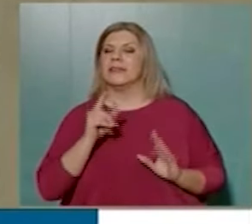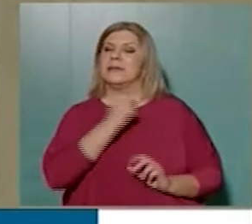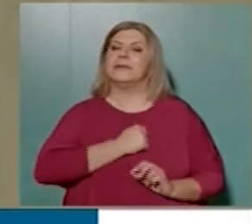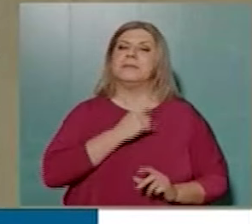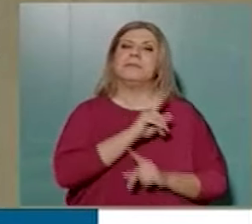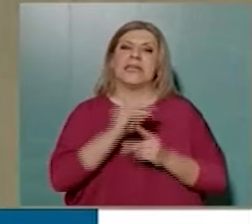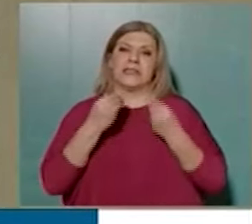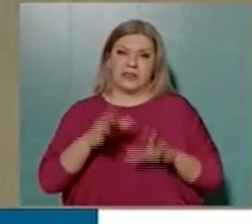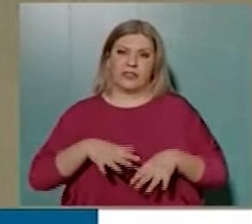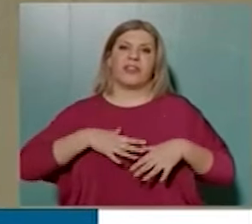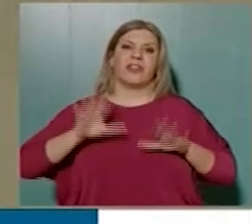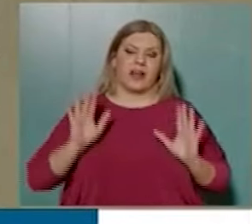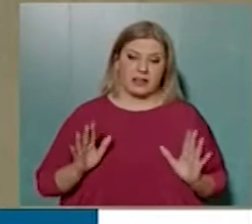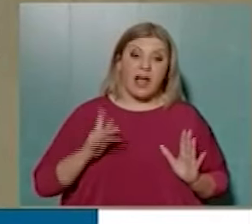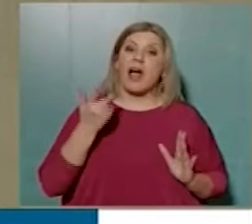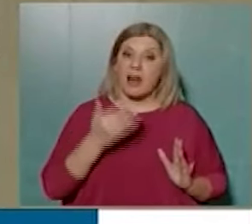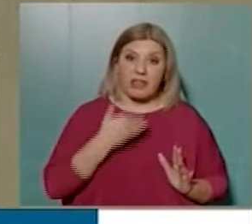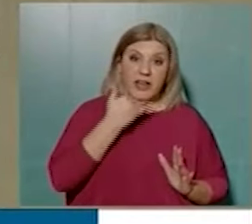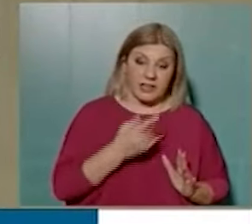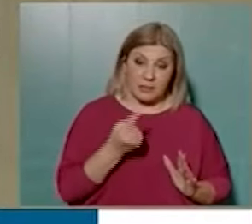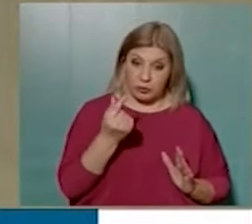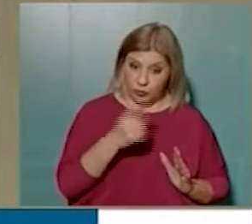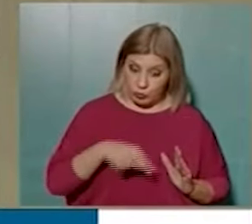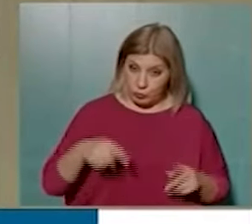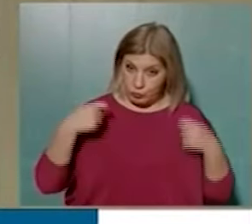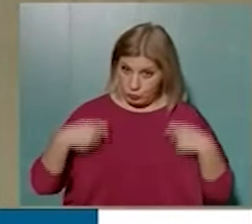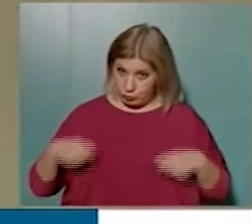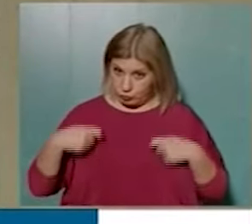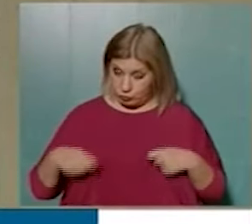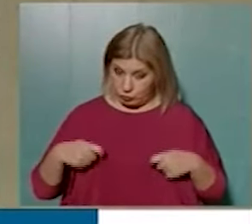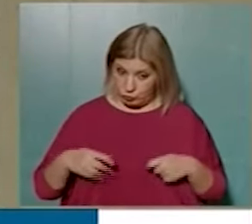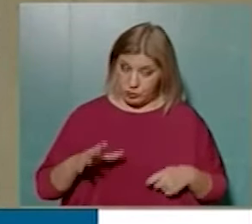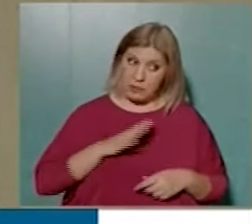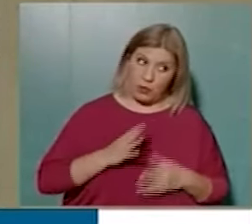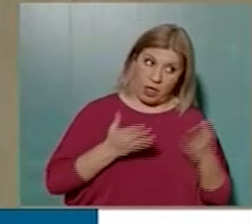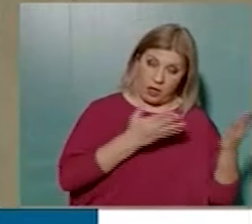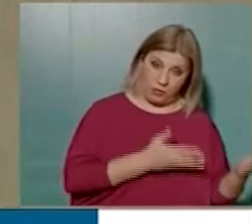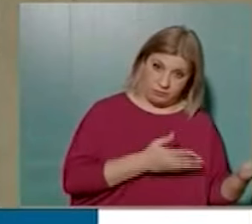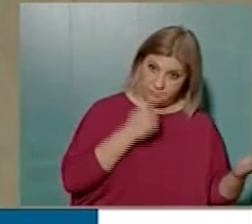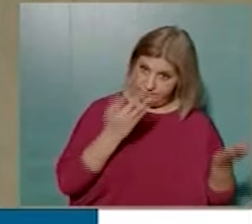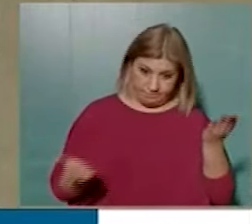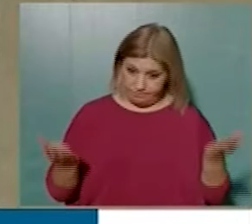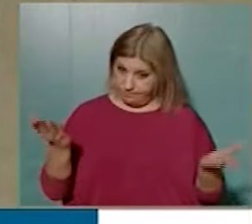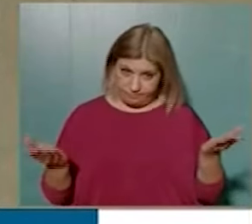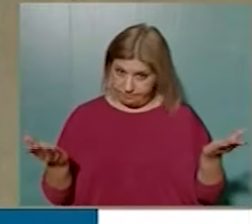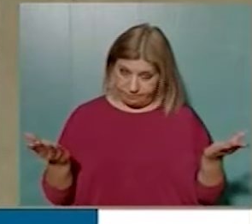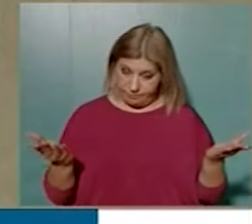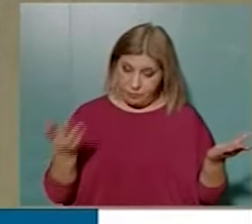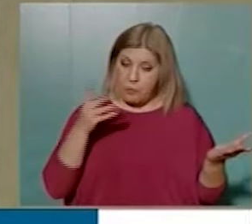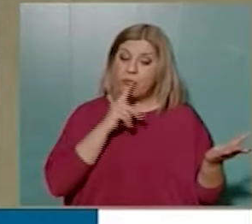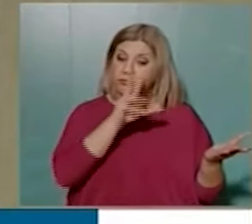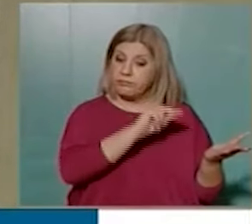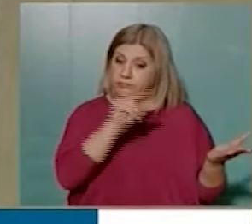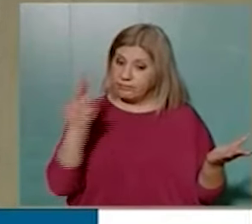στεναχωρήσει δεν γίνεται όμως και με τους λίγους τους πλούσιους και με το λαό πώς γίνεται να χρεώνετε με τον